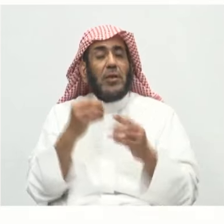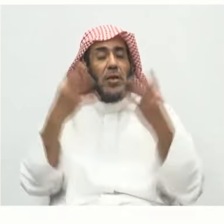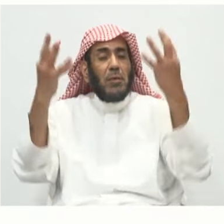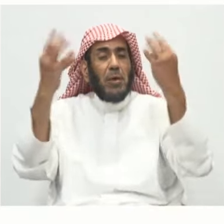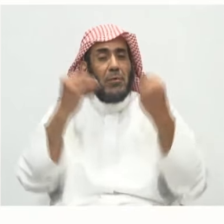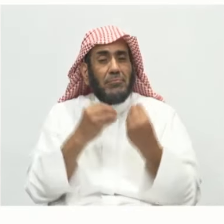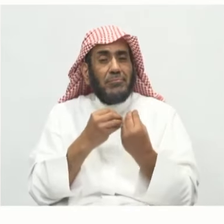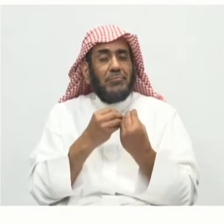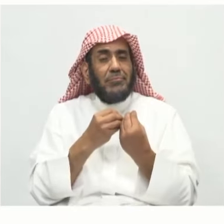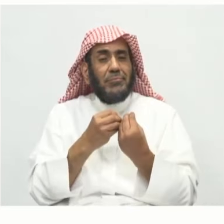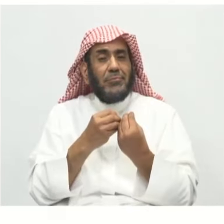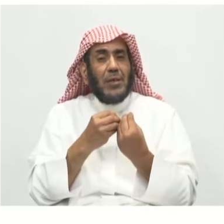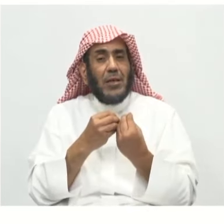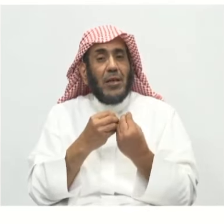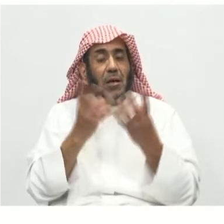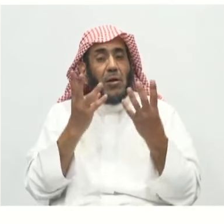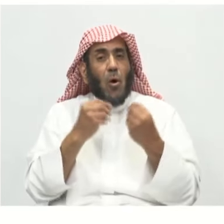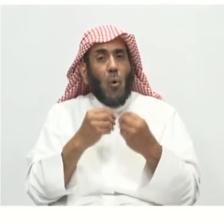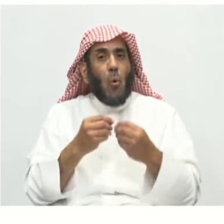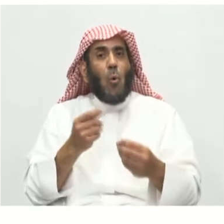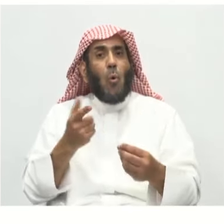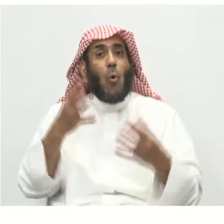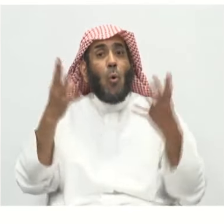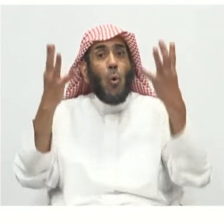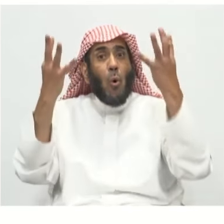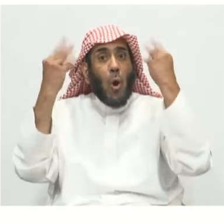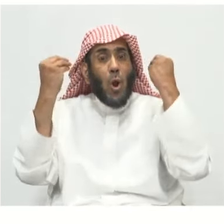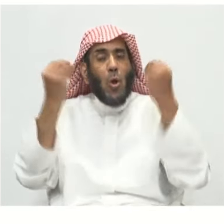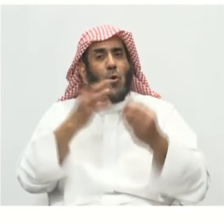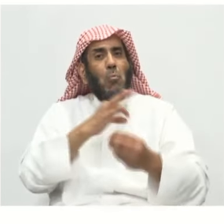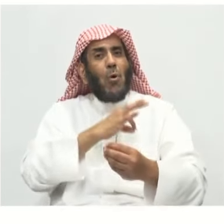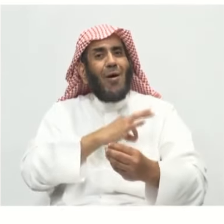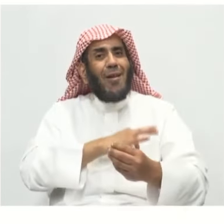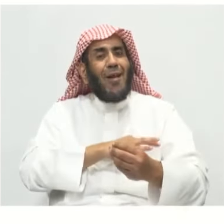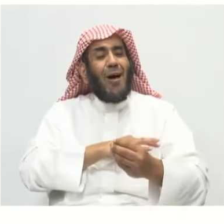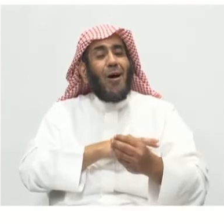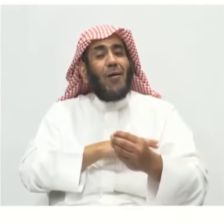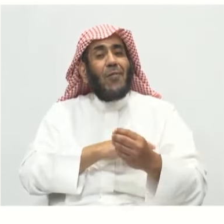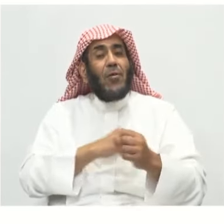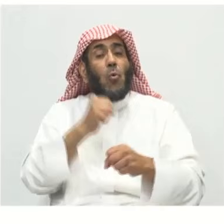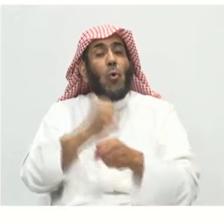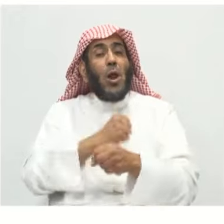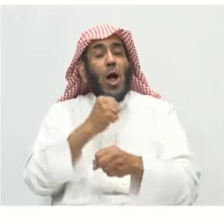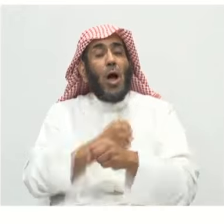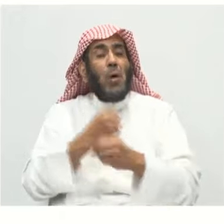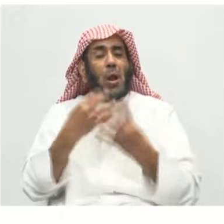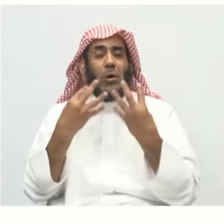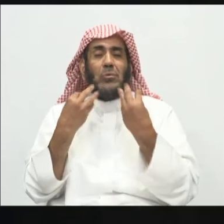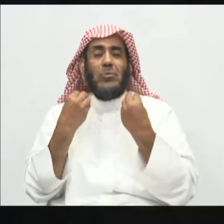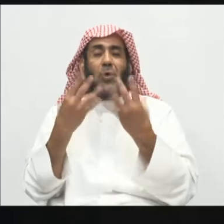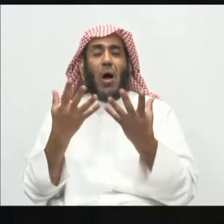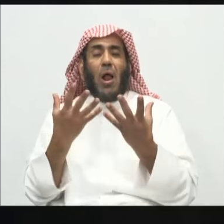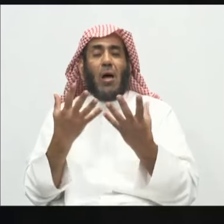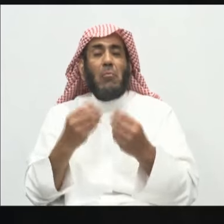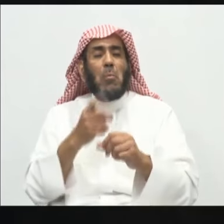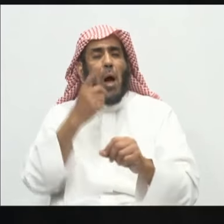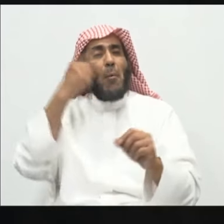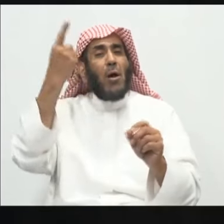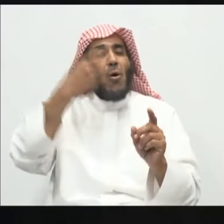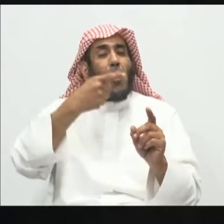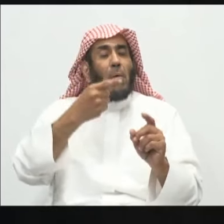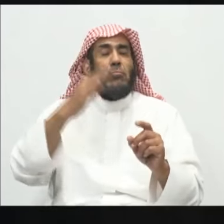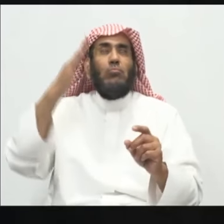هي هي انعم عليه بالحكمه ولقد اتينا لقمان الح حكمت بما امره